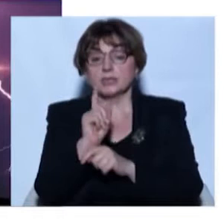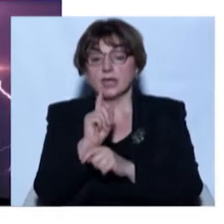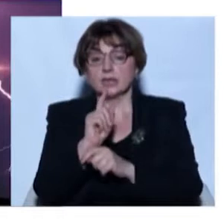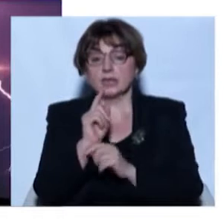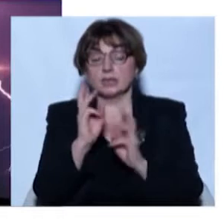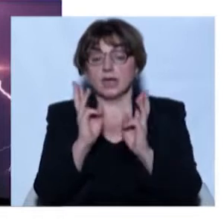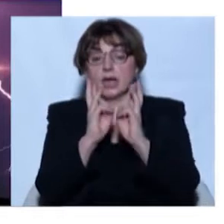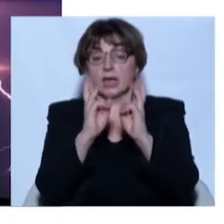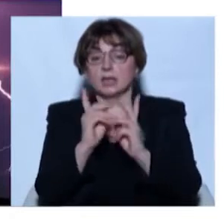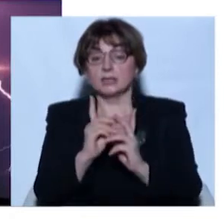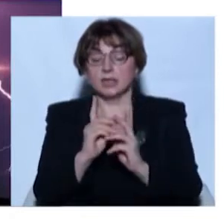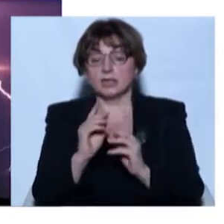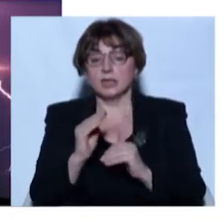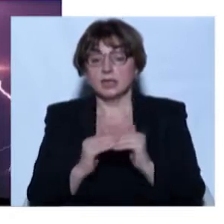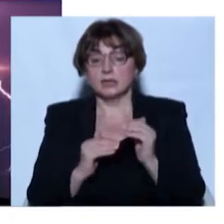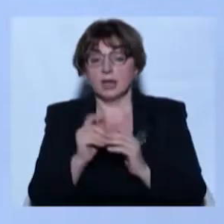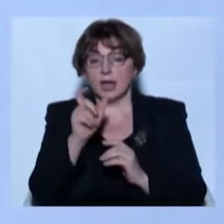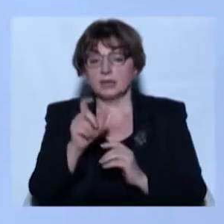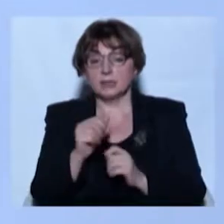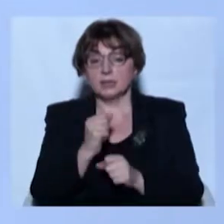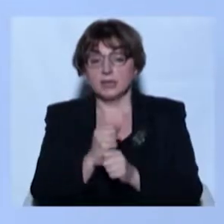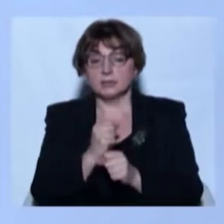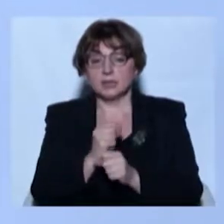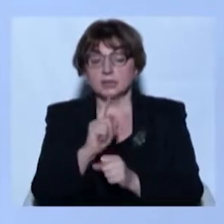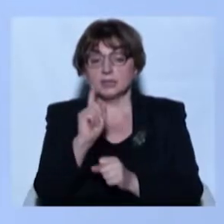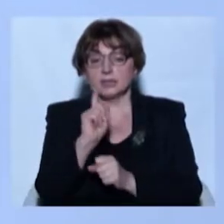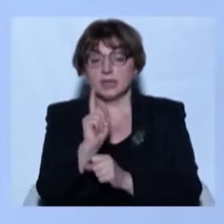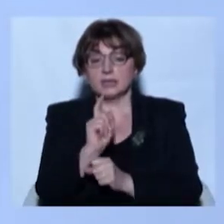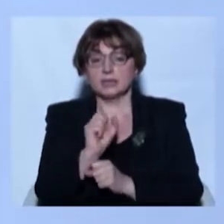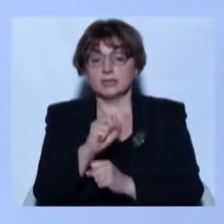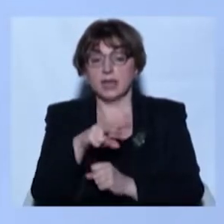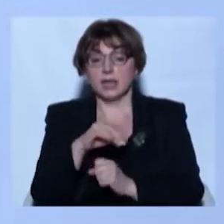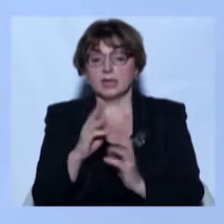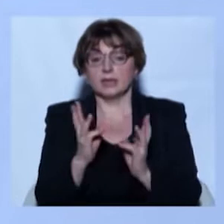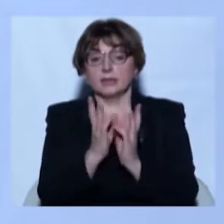ხელოვნური წყარო და ჩავწეროთ აქ სანთლის ალი.